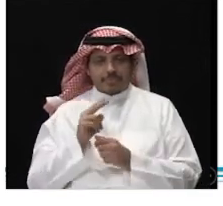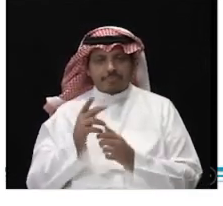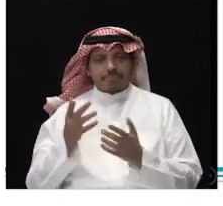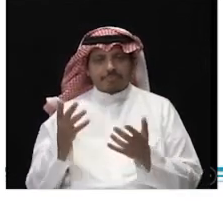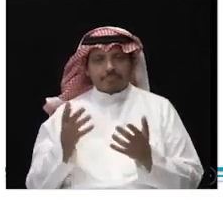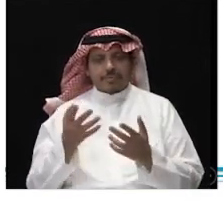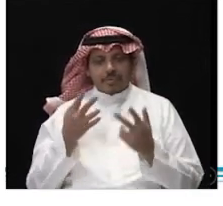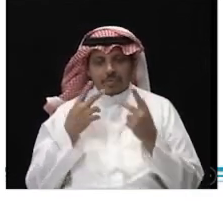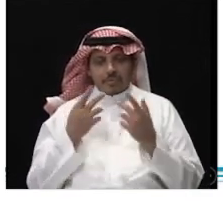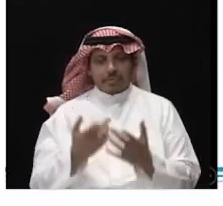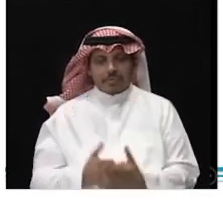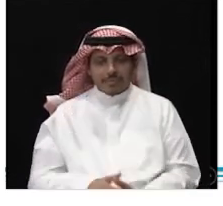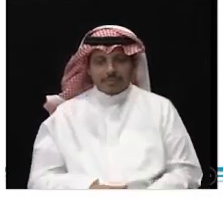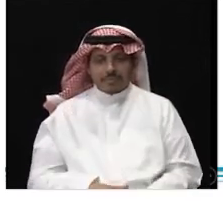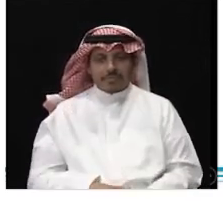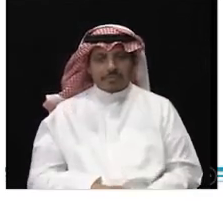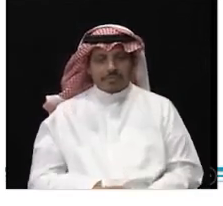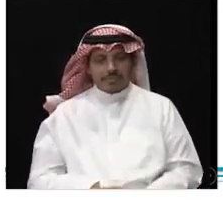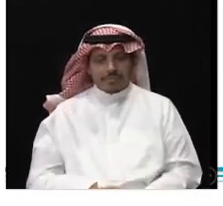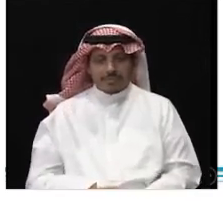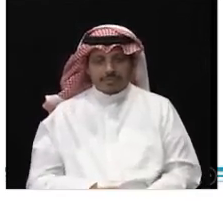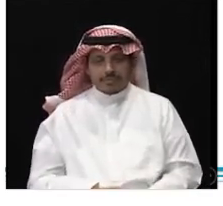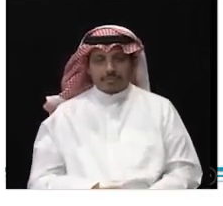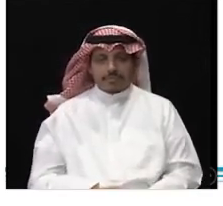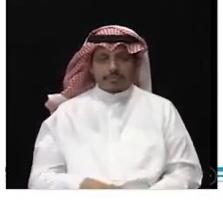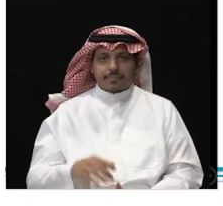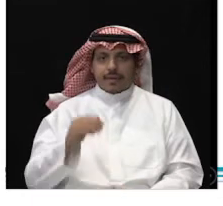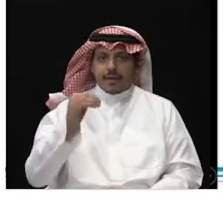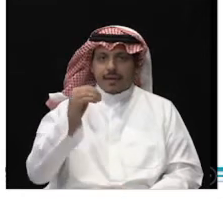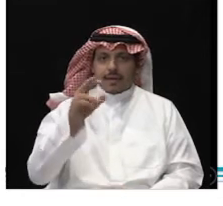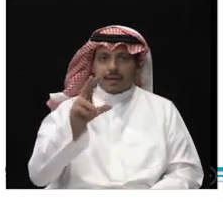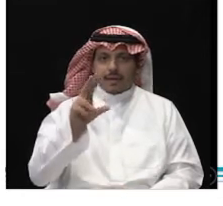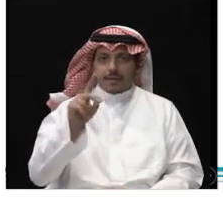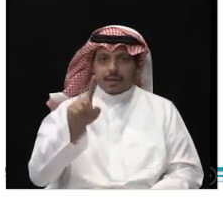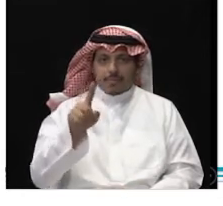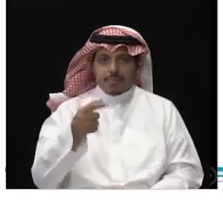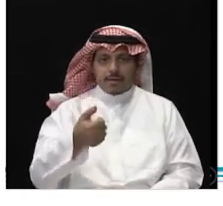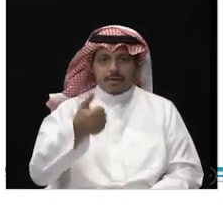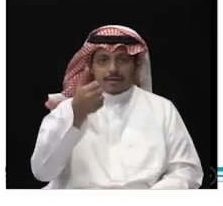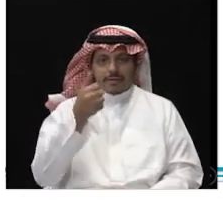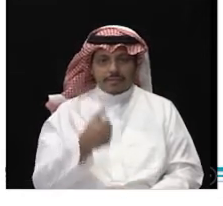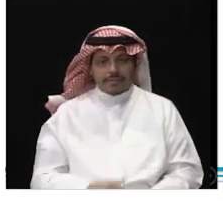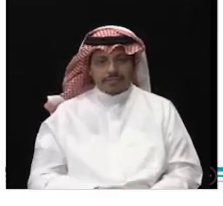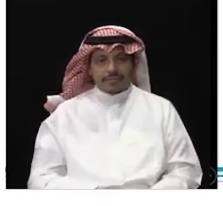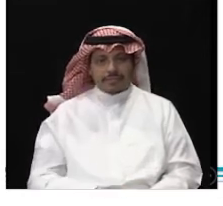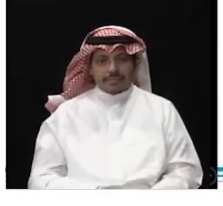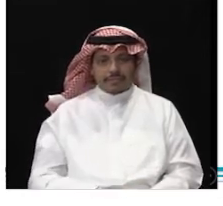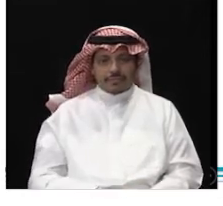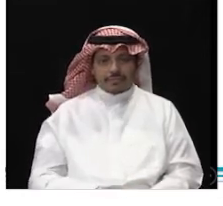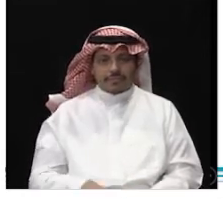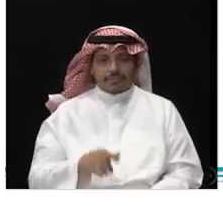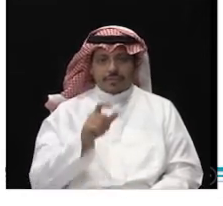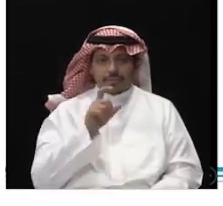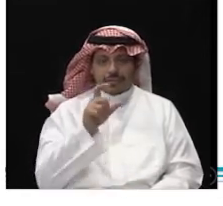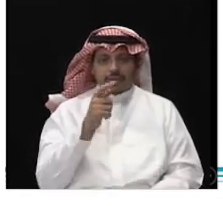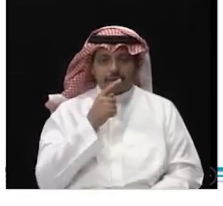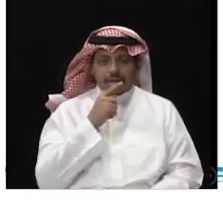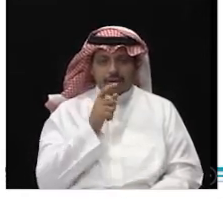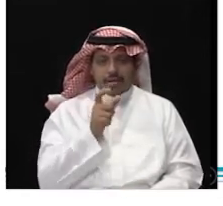جزاء، حقلا، حطبا، حطبا، أحسنتم. هذه